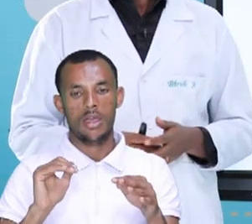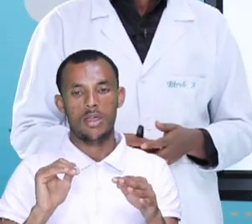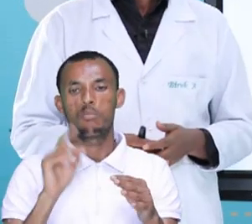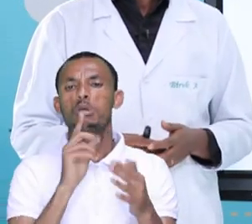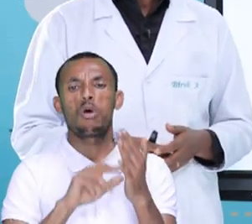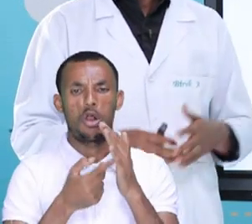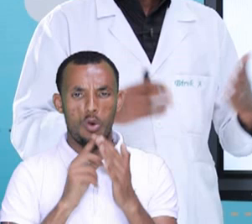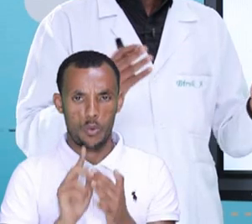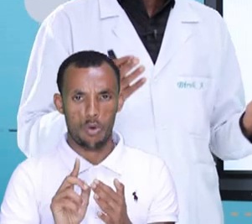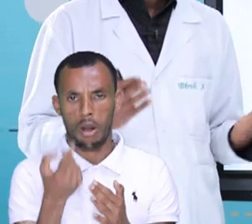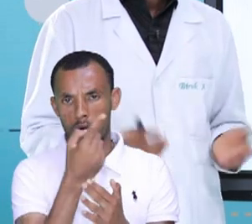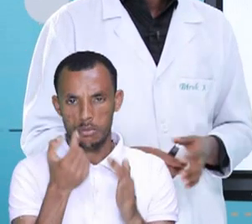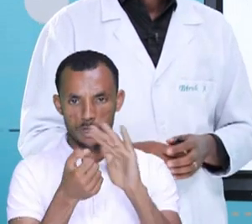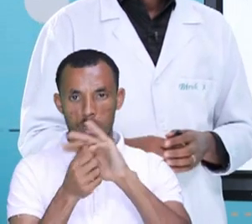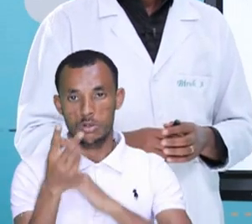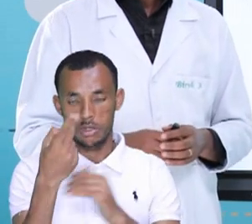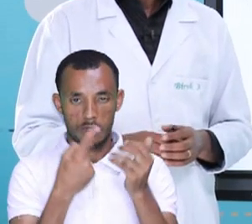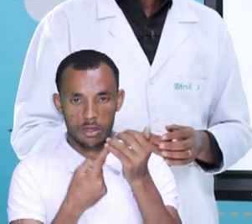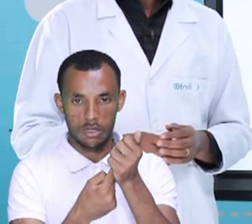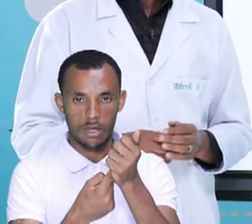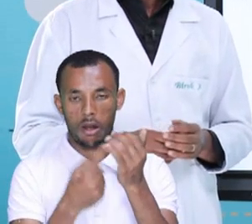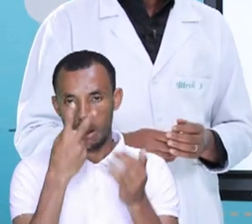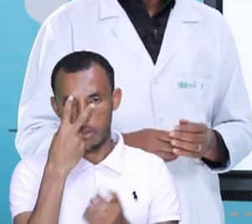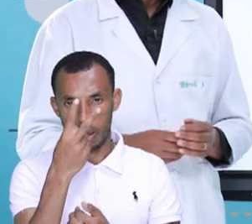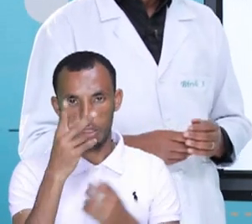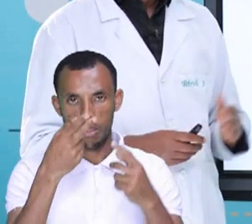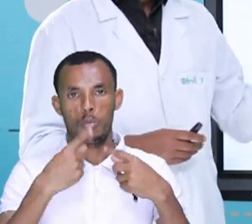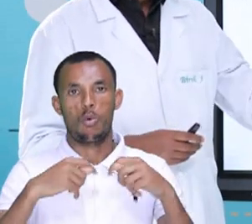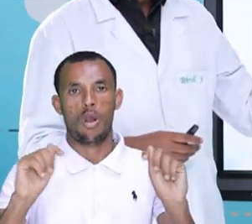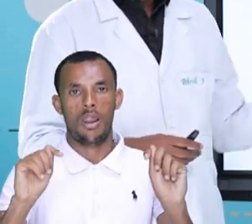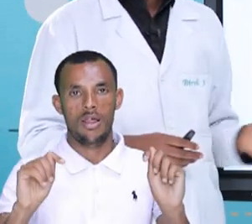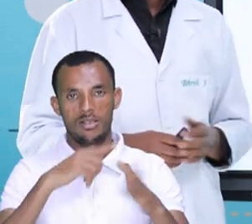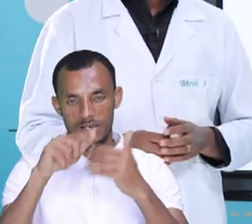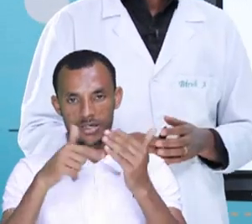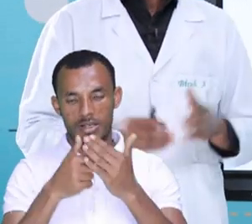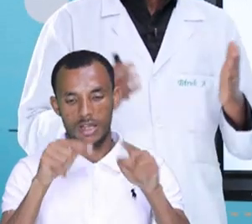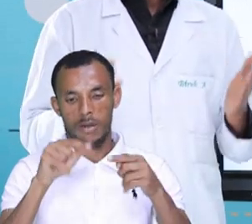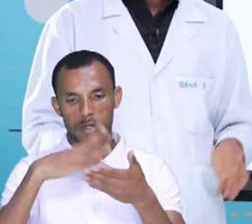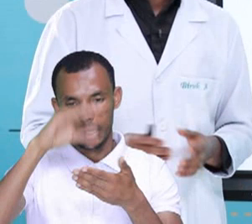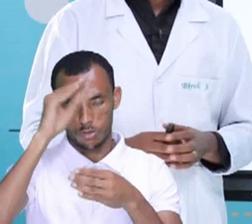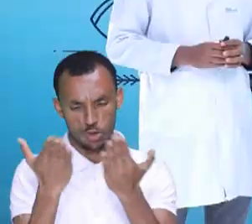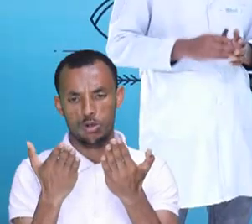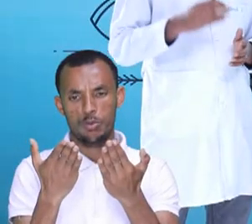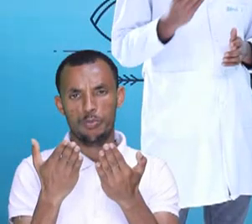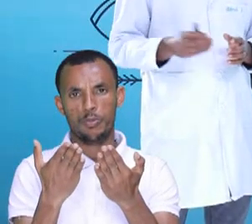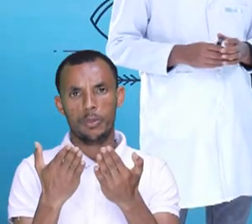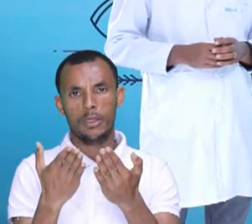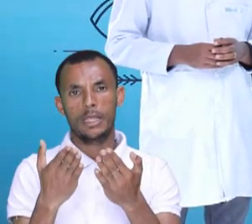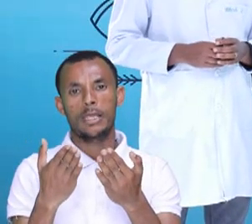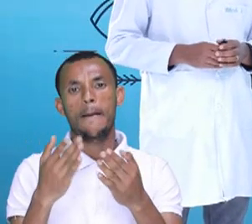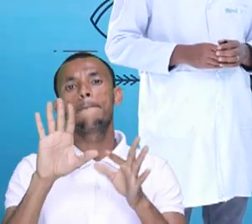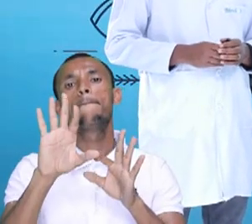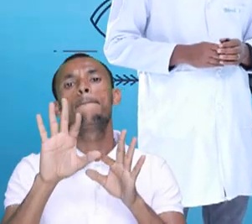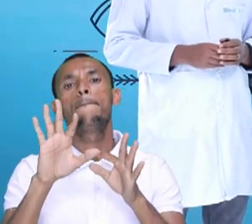ሃይብሪዳይዜሽን ማለት ምንድነው አንዳንድ ኤግዛምፕሎችን ይዘን ለማየት እንሞክራለን ስለዚህ ዛሬ በተማራችሁት ላይ መጻፋችሁ ላይ መልቲፕል